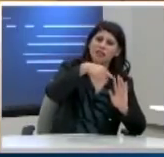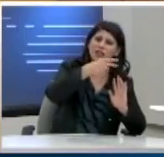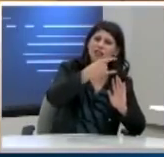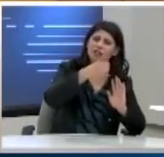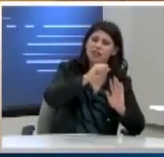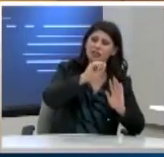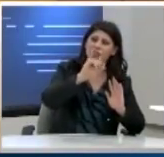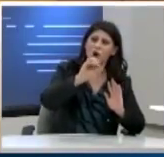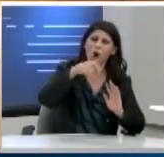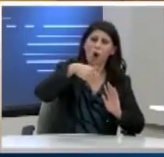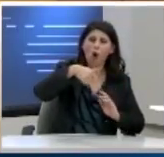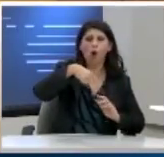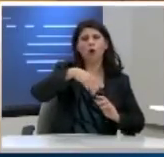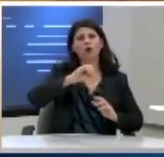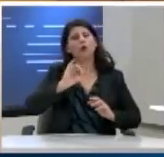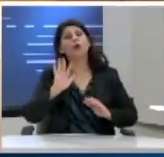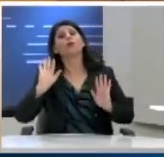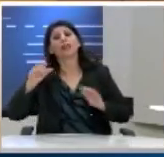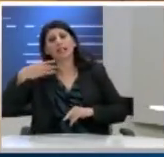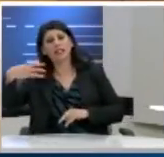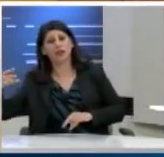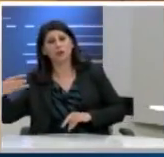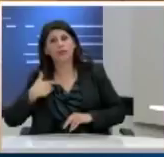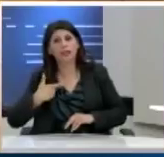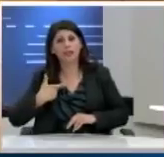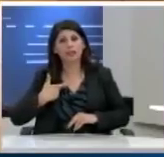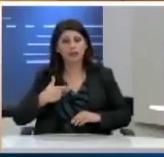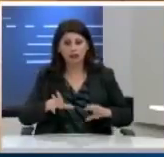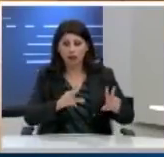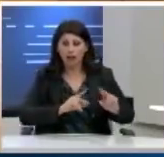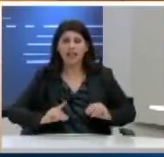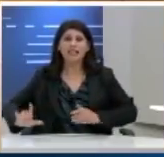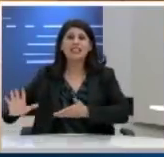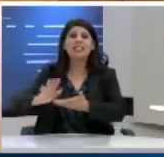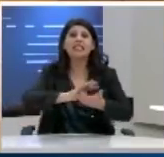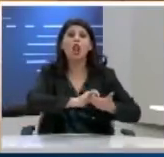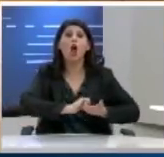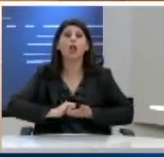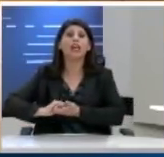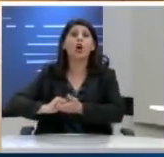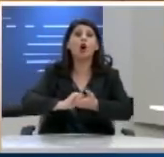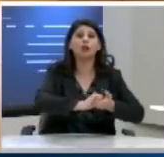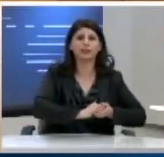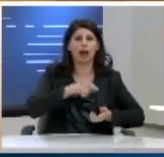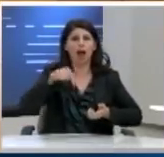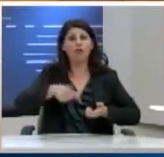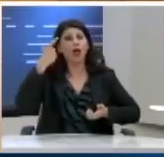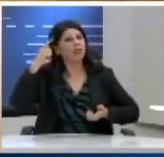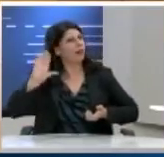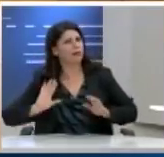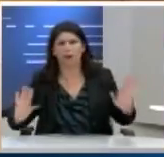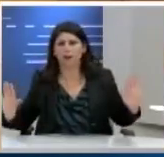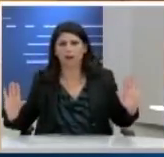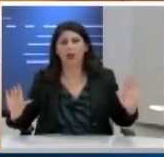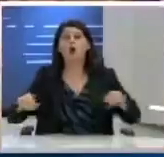Αχτσιόγλου, ούτε η Ξενογεννακοπούλου. Γιατί είμαστε μια συλλογικότητα. Αυτό δεν μπορεί να τα καταλάβετε. Δεν είμαστε ούτε